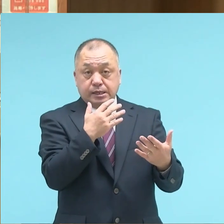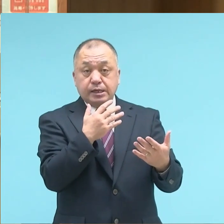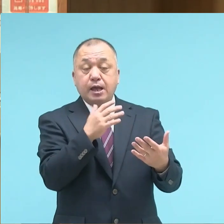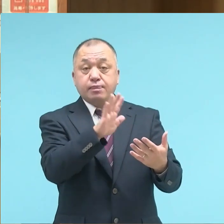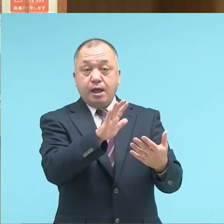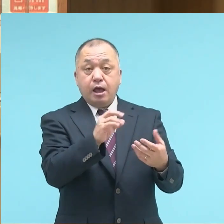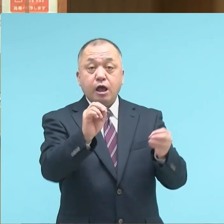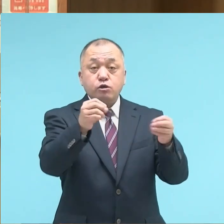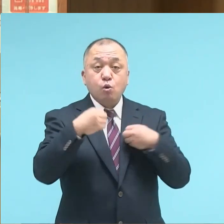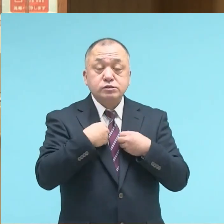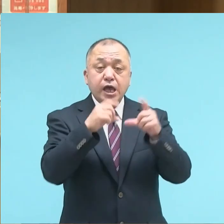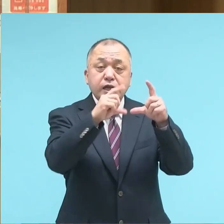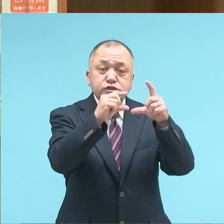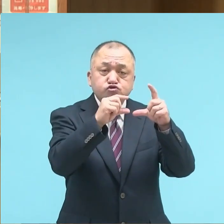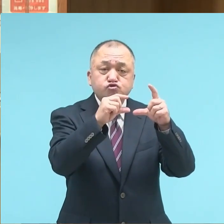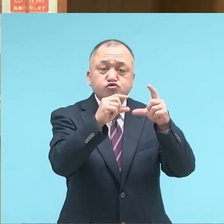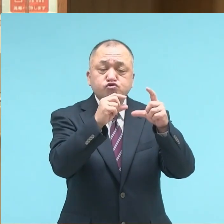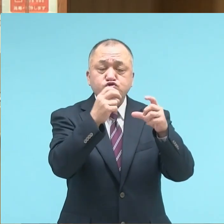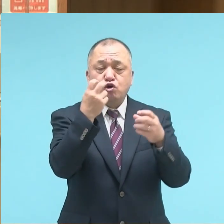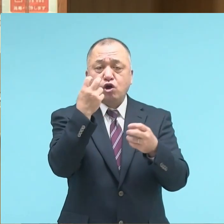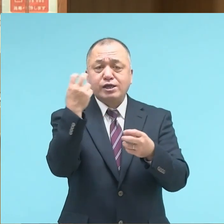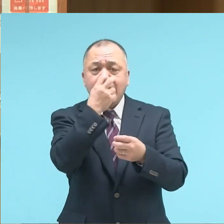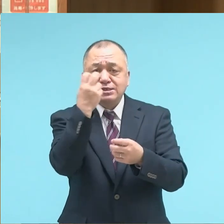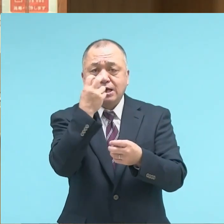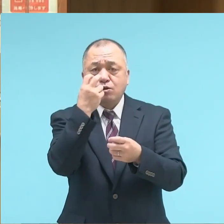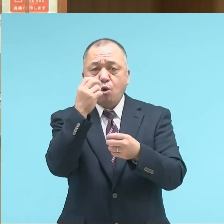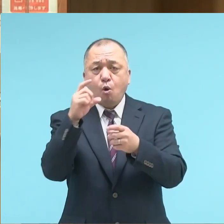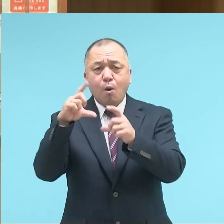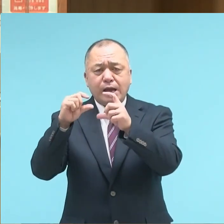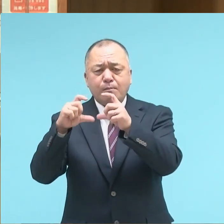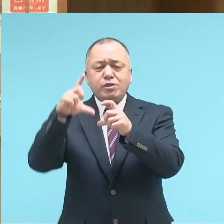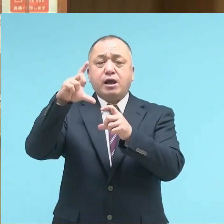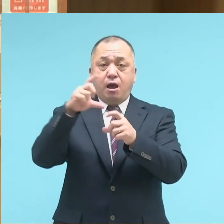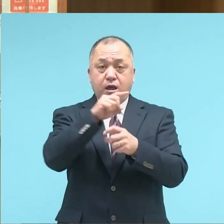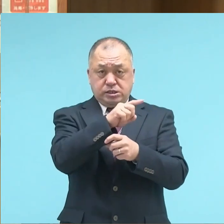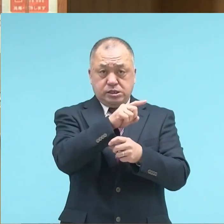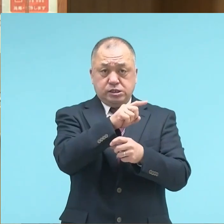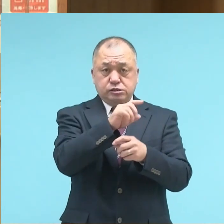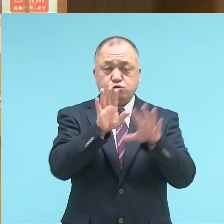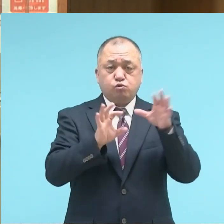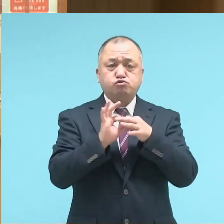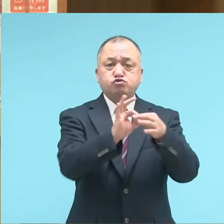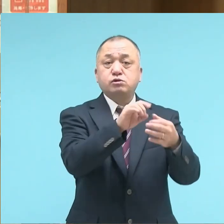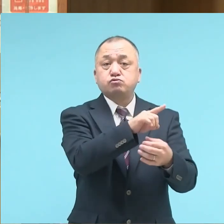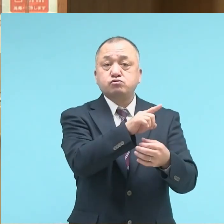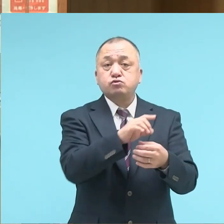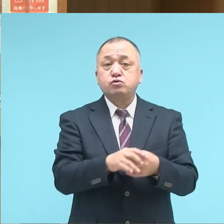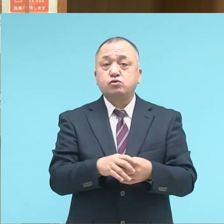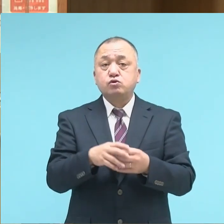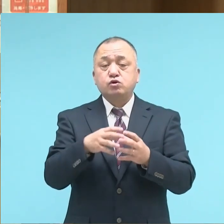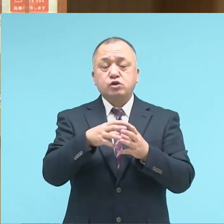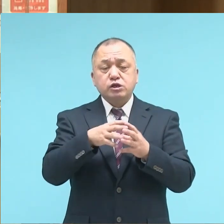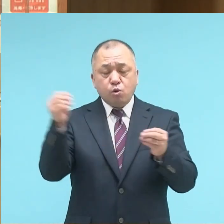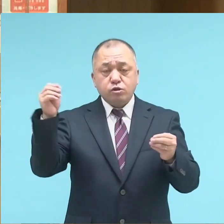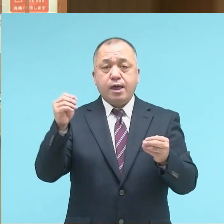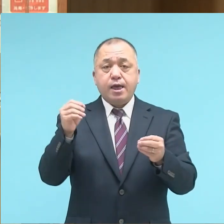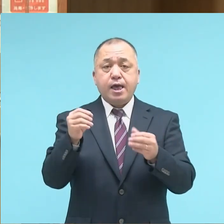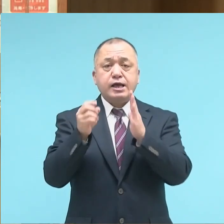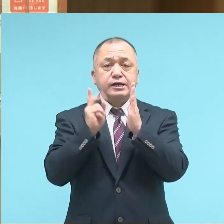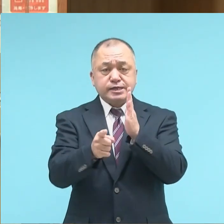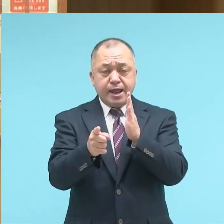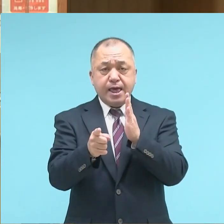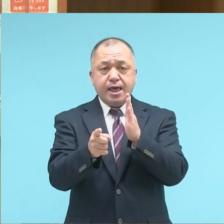性率、検査に対する陽性確認の割合が高い状況が続いている、日本で一番政令指定都市の方が多い